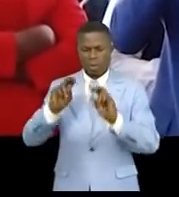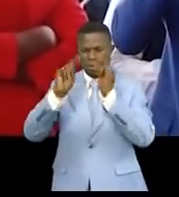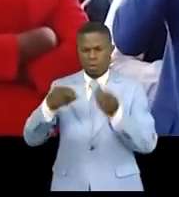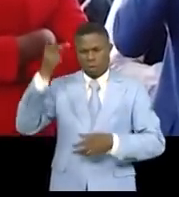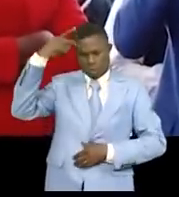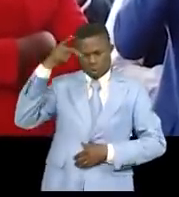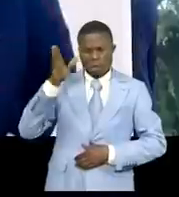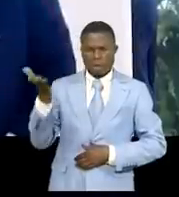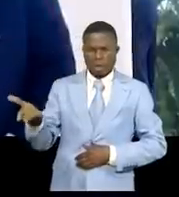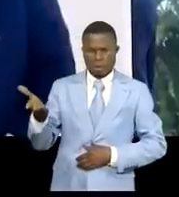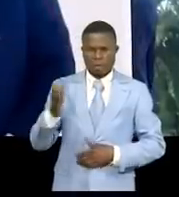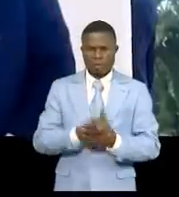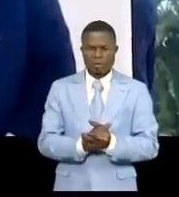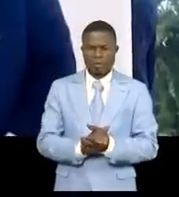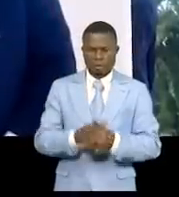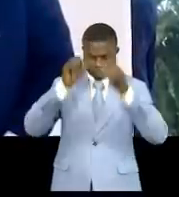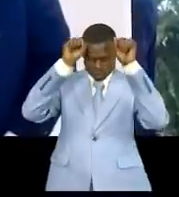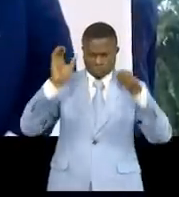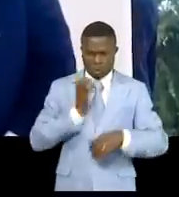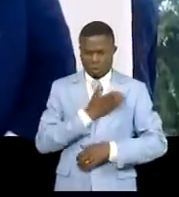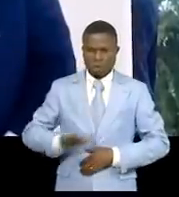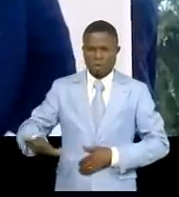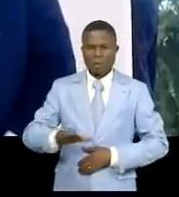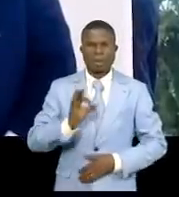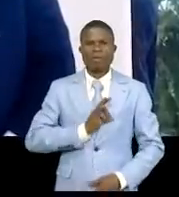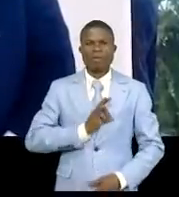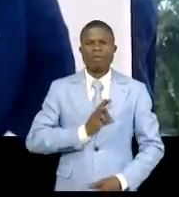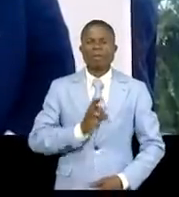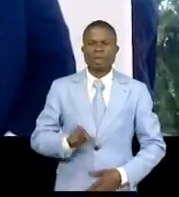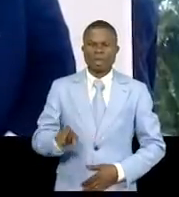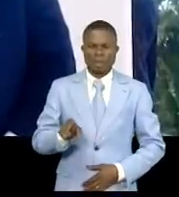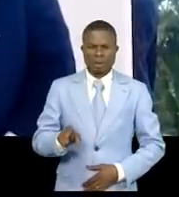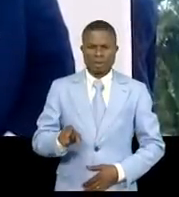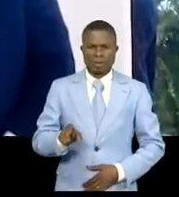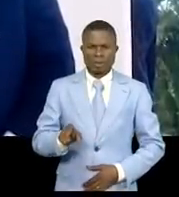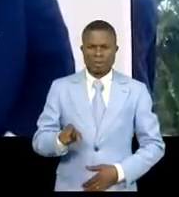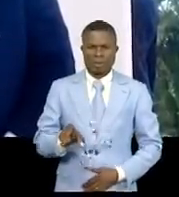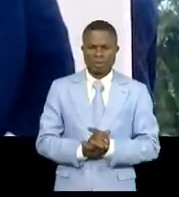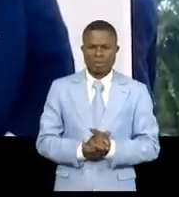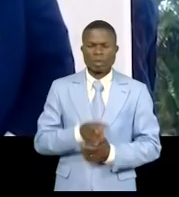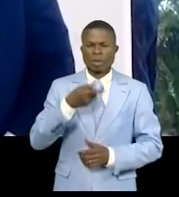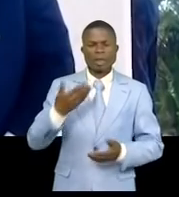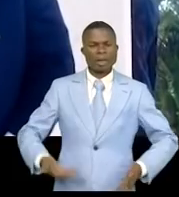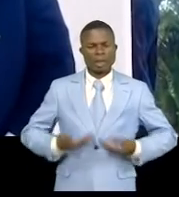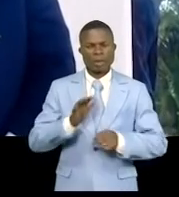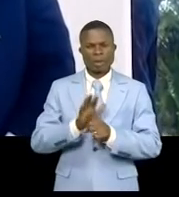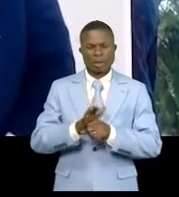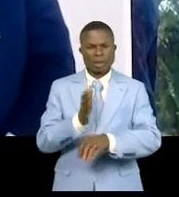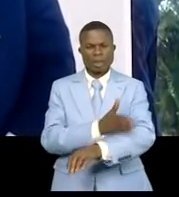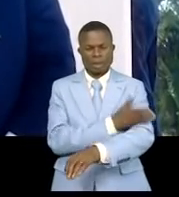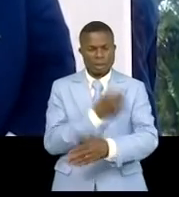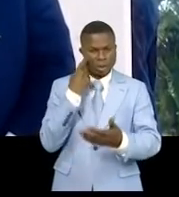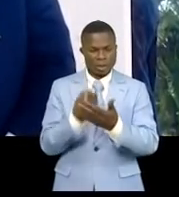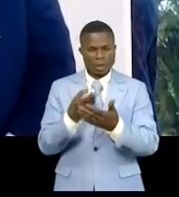parties somaliennes. Le président de la République, Félix-Antoine Tshisekedi Tshilombo, s'est notamment réjoui du progrès constaté